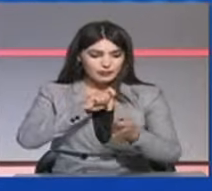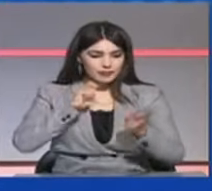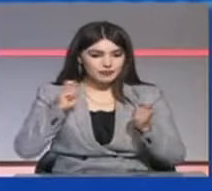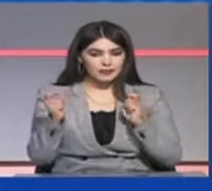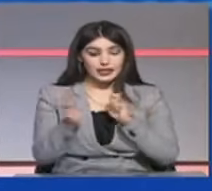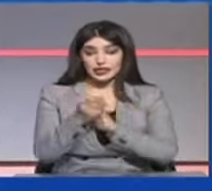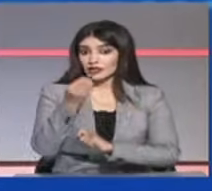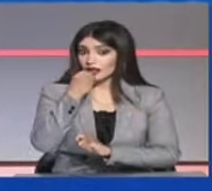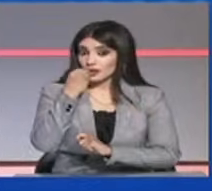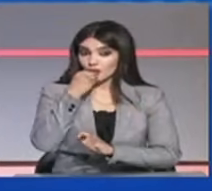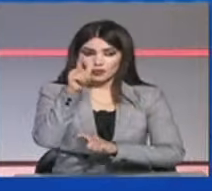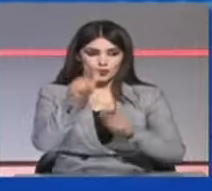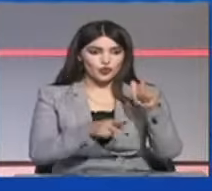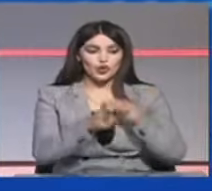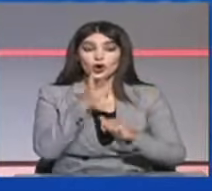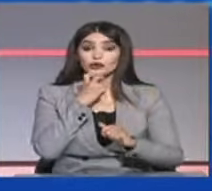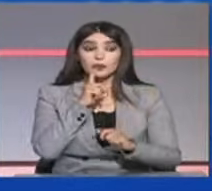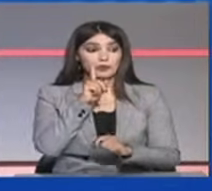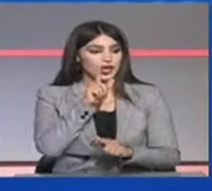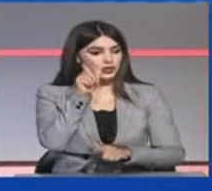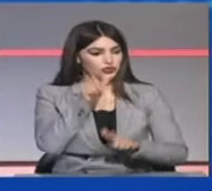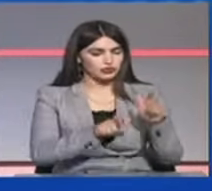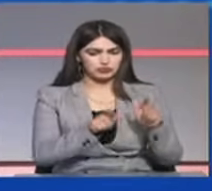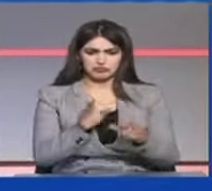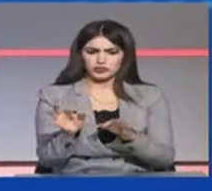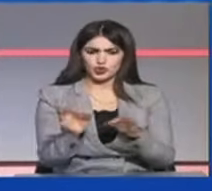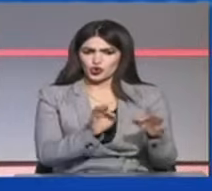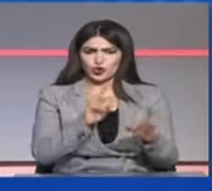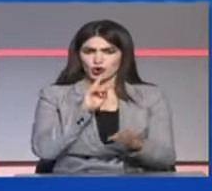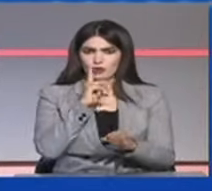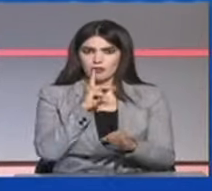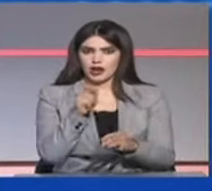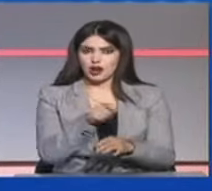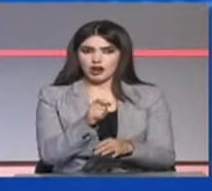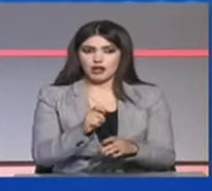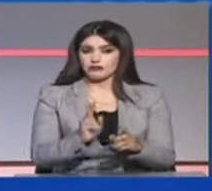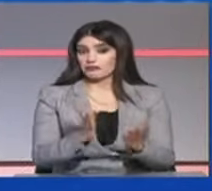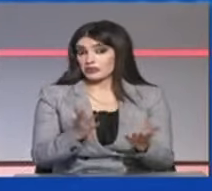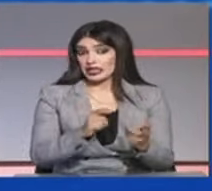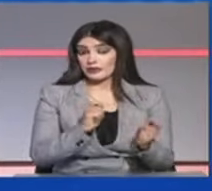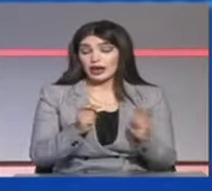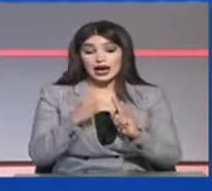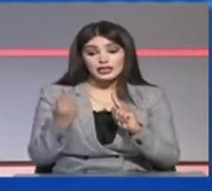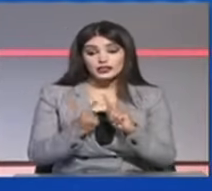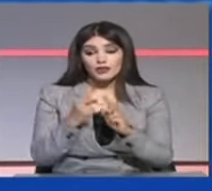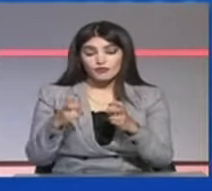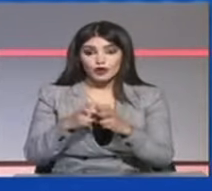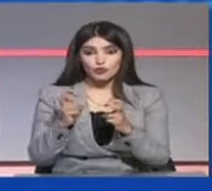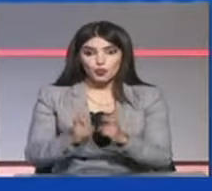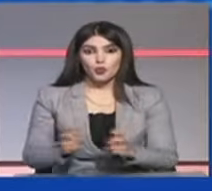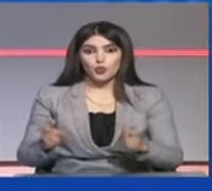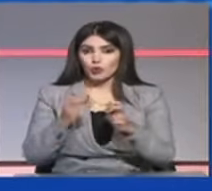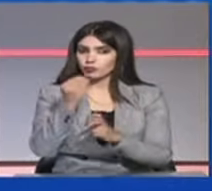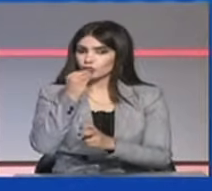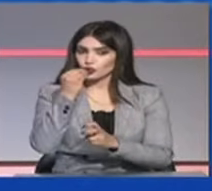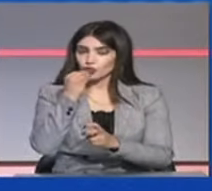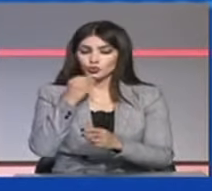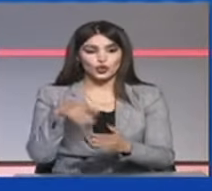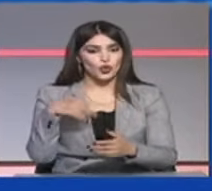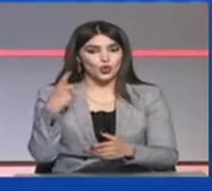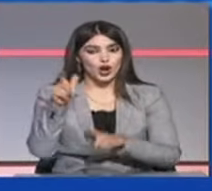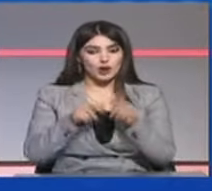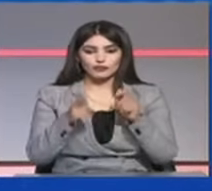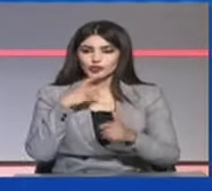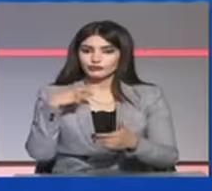الاستهلاكي لدى البعض فيما يحافظ اخرون على نسق هم اليومي خاصه في ظل ارتفاع الاسعار و تدهور المقدره